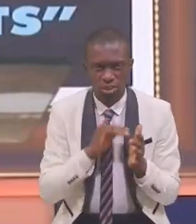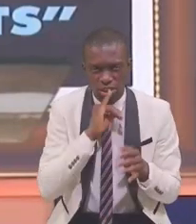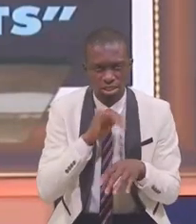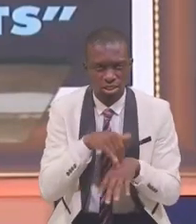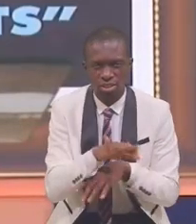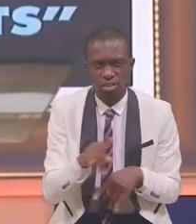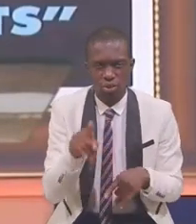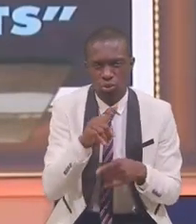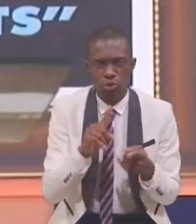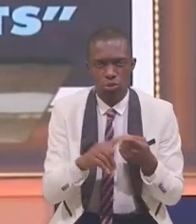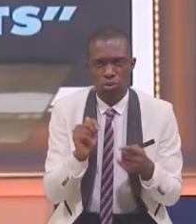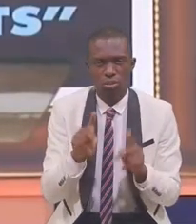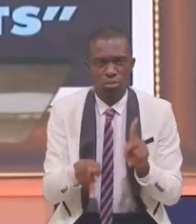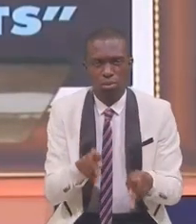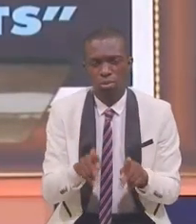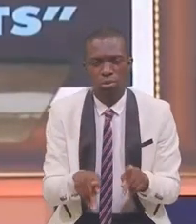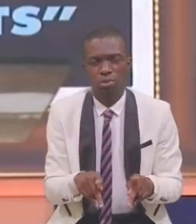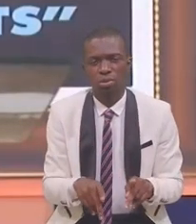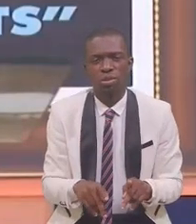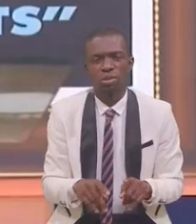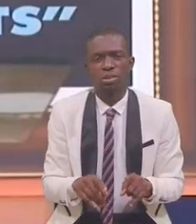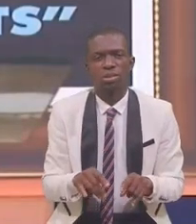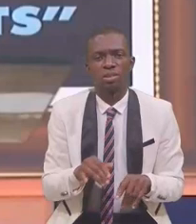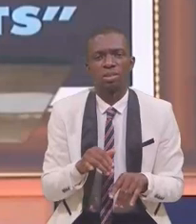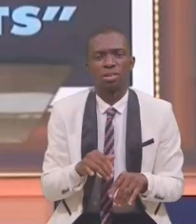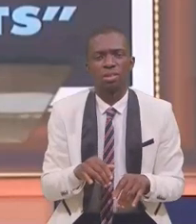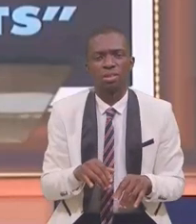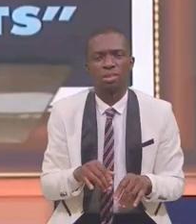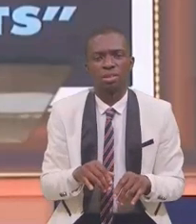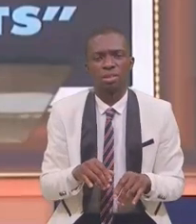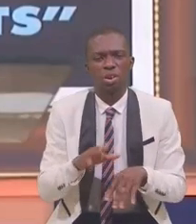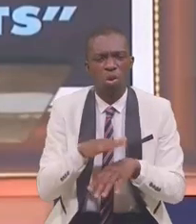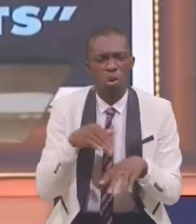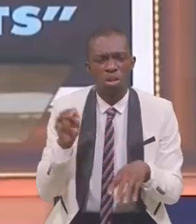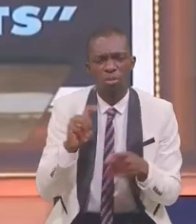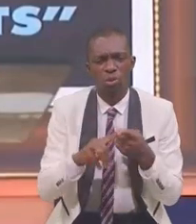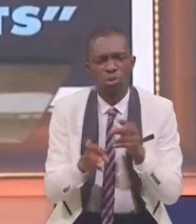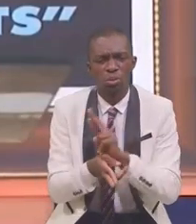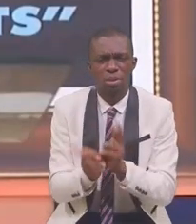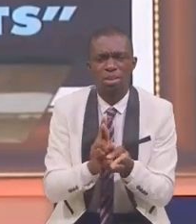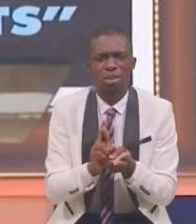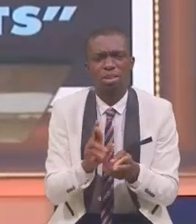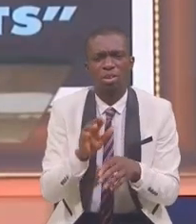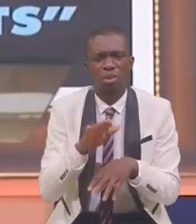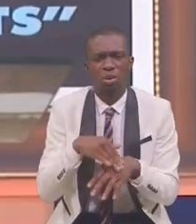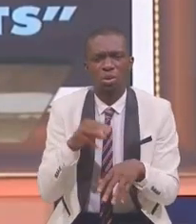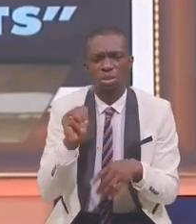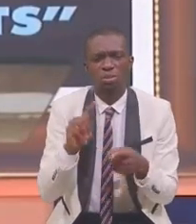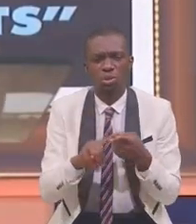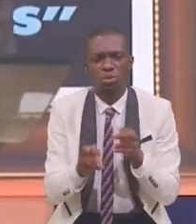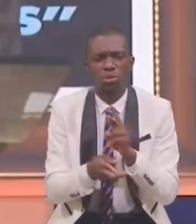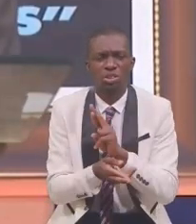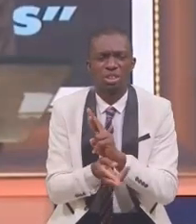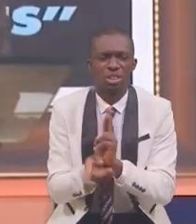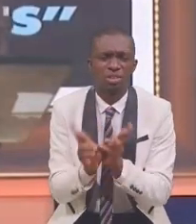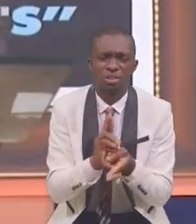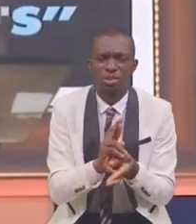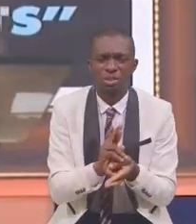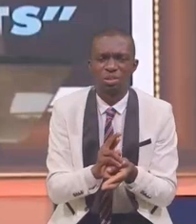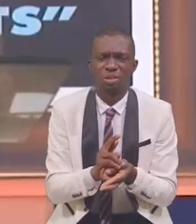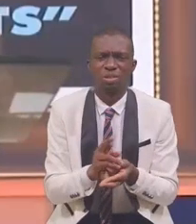envoie vers des communautés, vers les pécheurs, pour appeler-les à la repentance, appeler-les au salut, à la régénération. Comme il